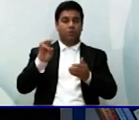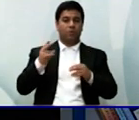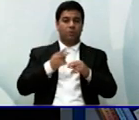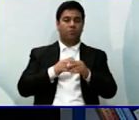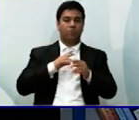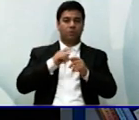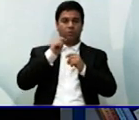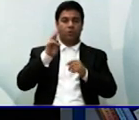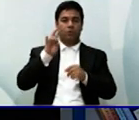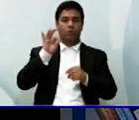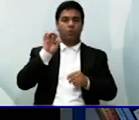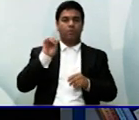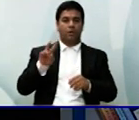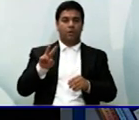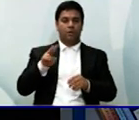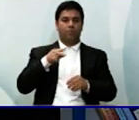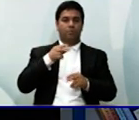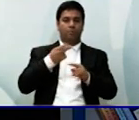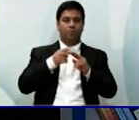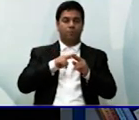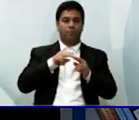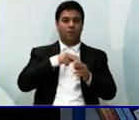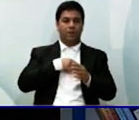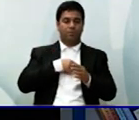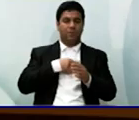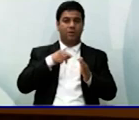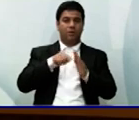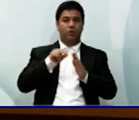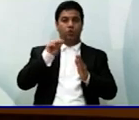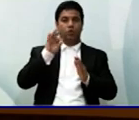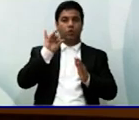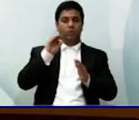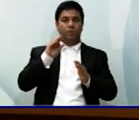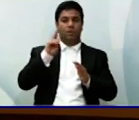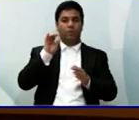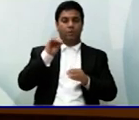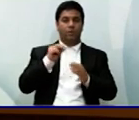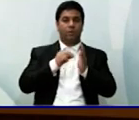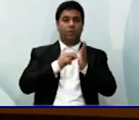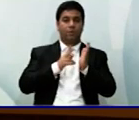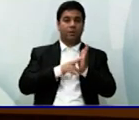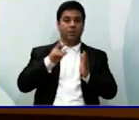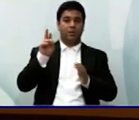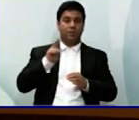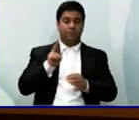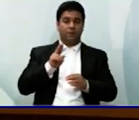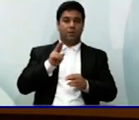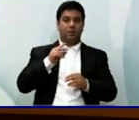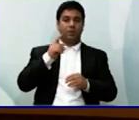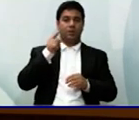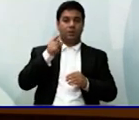по литературе. Джозеф Киплинг умер 18